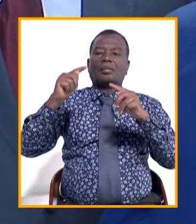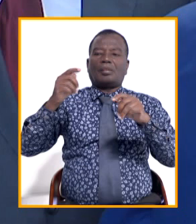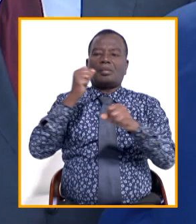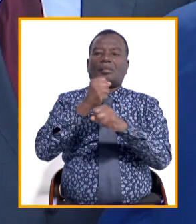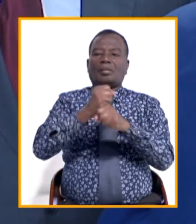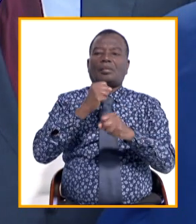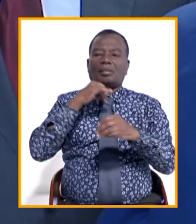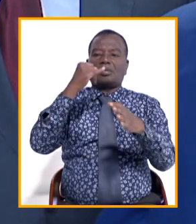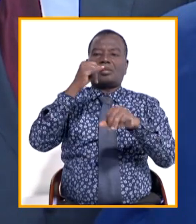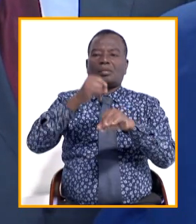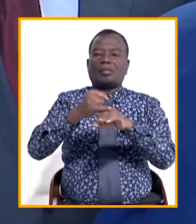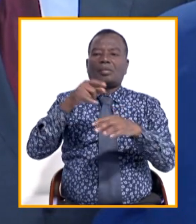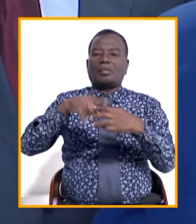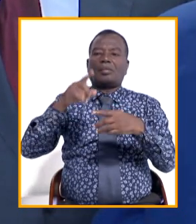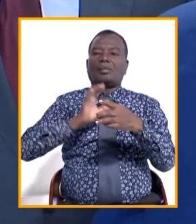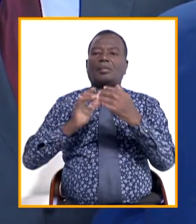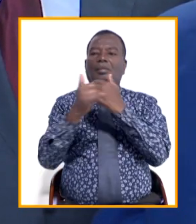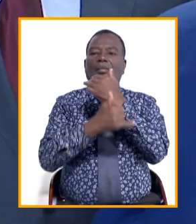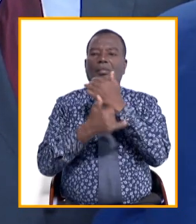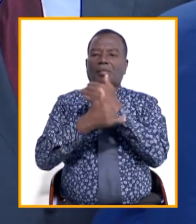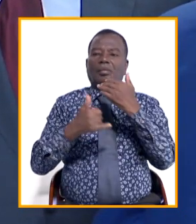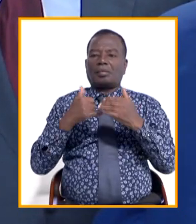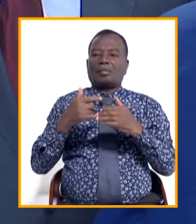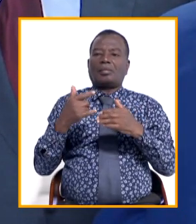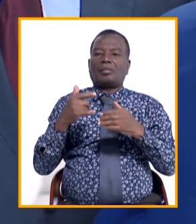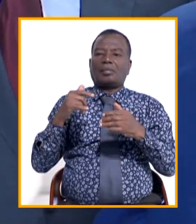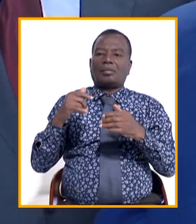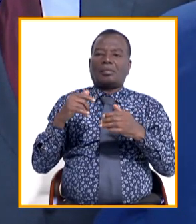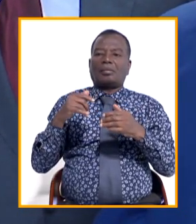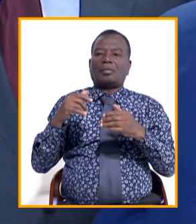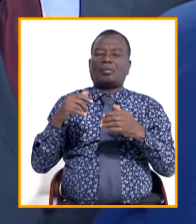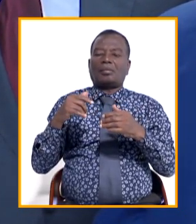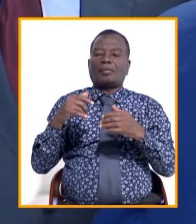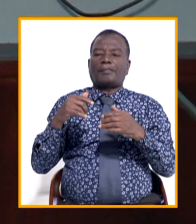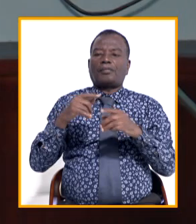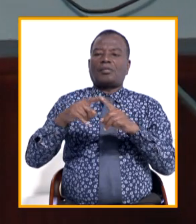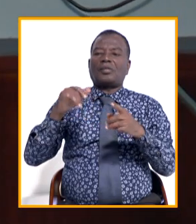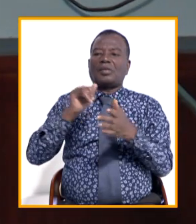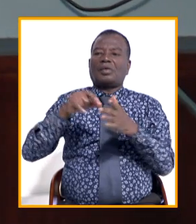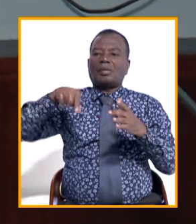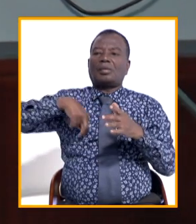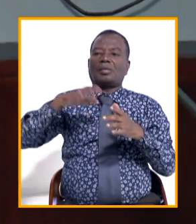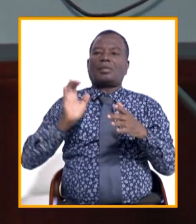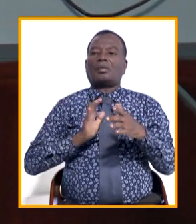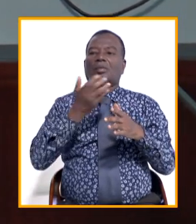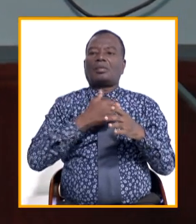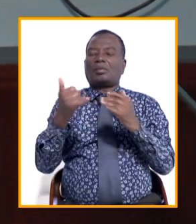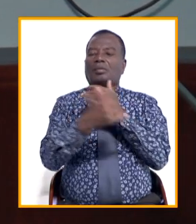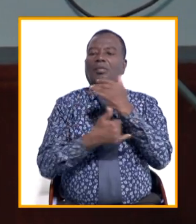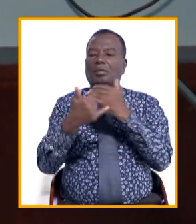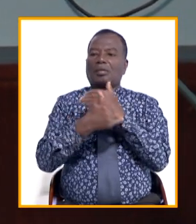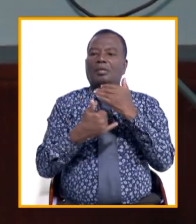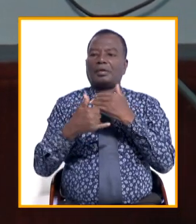s'est imposé à notre pays à la survenance de la Covid. Mais ce que notre pays